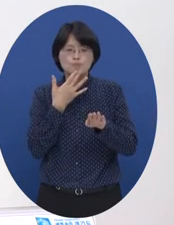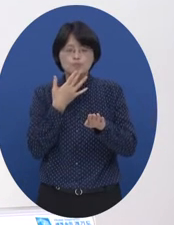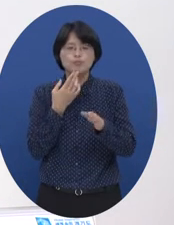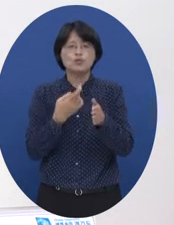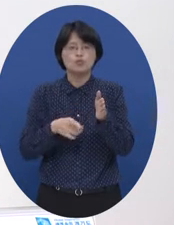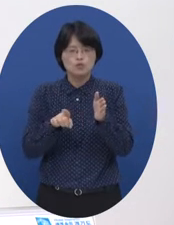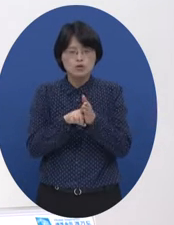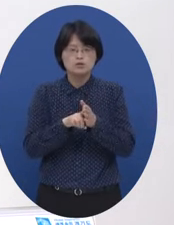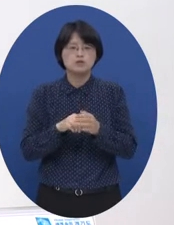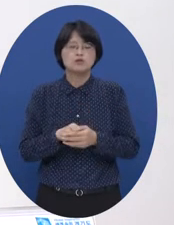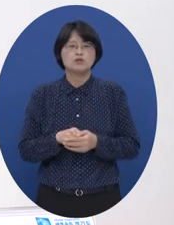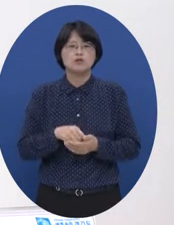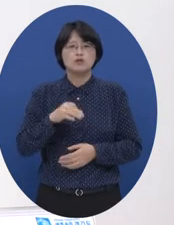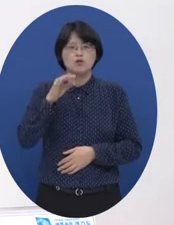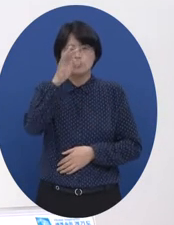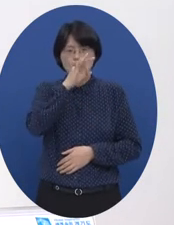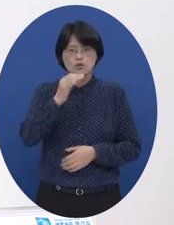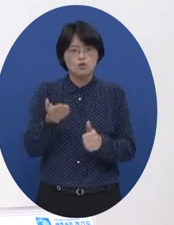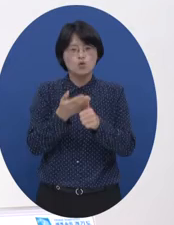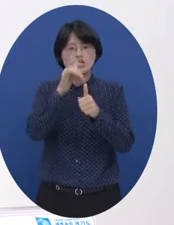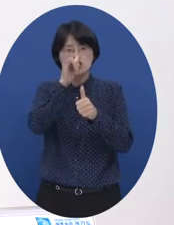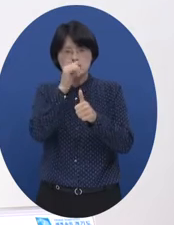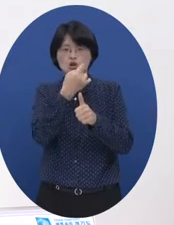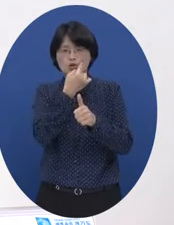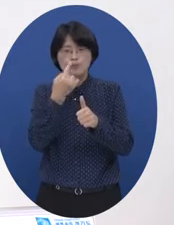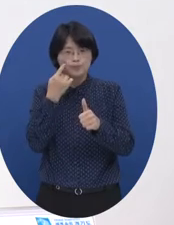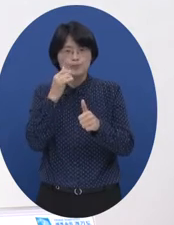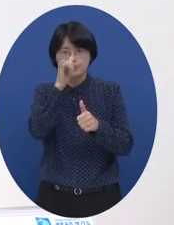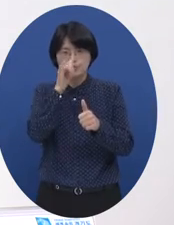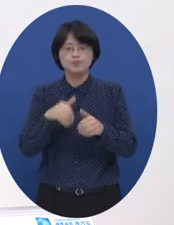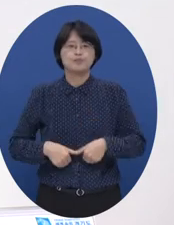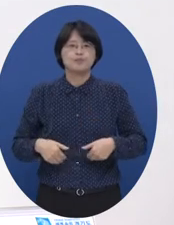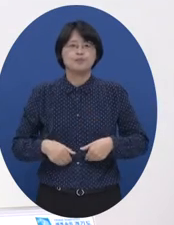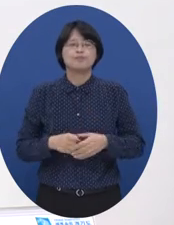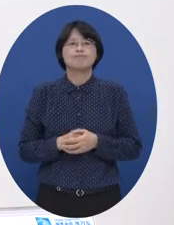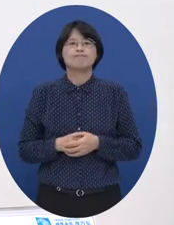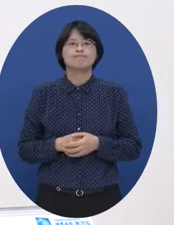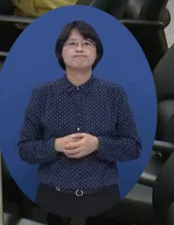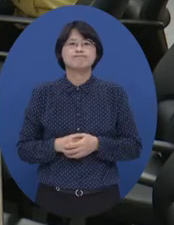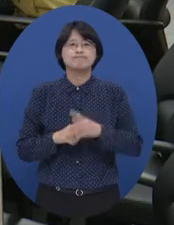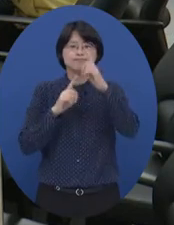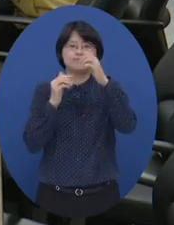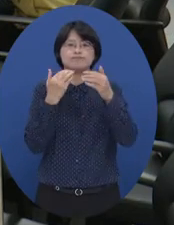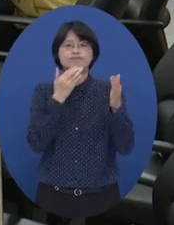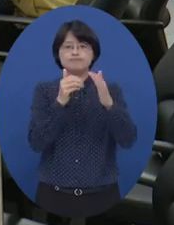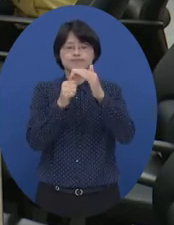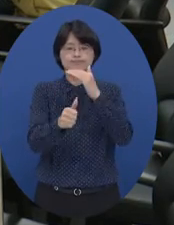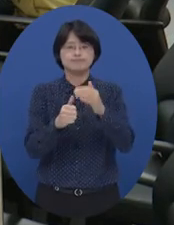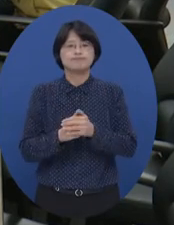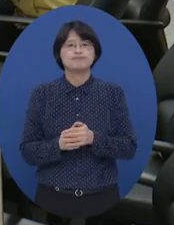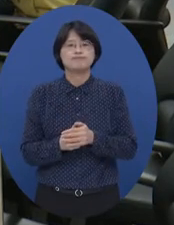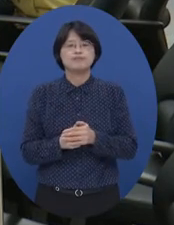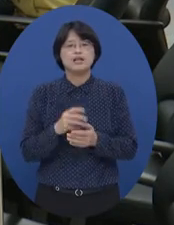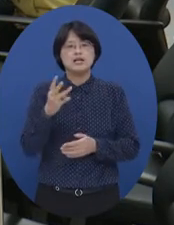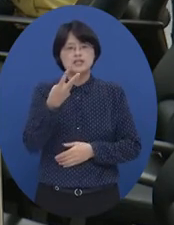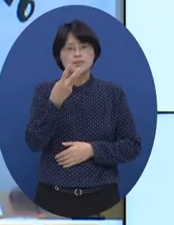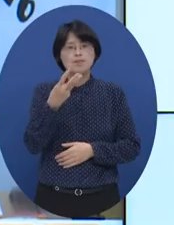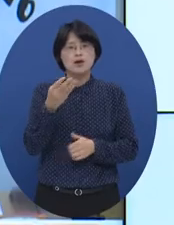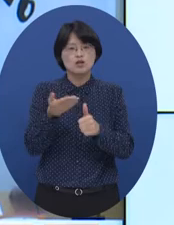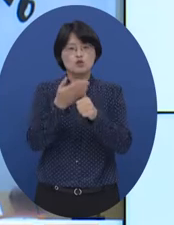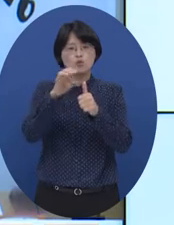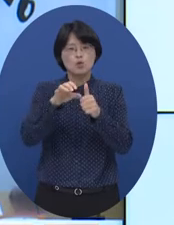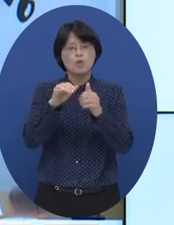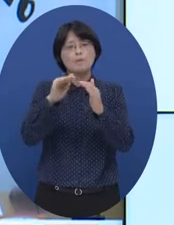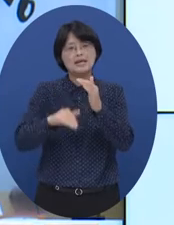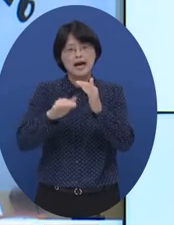있는 아주 극소 규모의 돼지 농가가 있는지를 찾아야 되겠습니다. 이재명 지사는 300두 미만